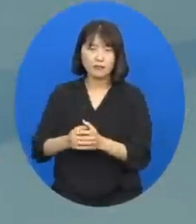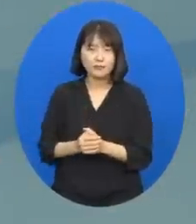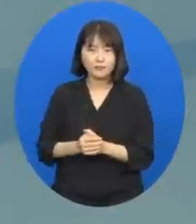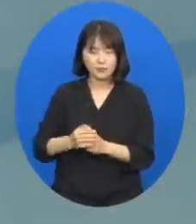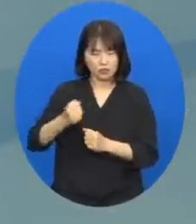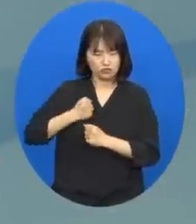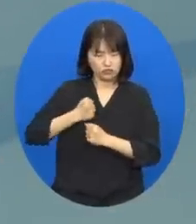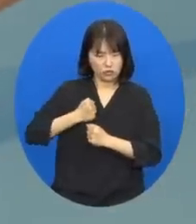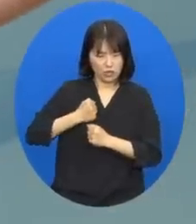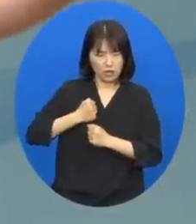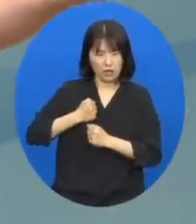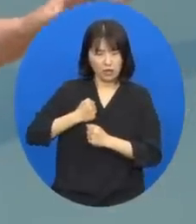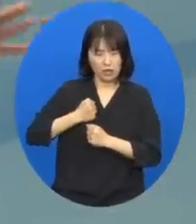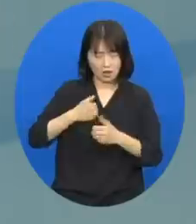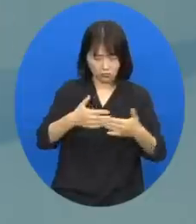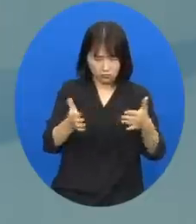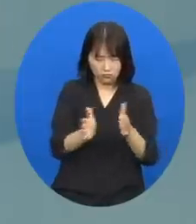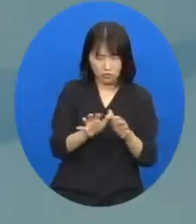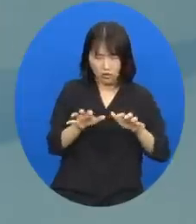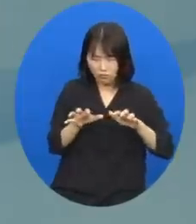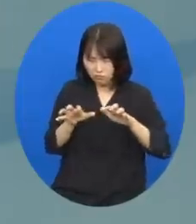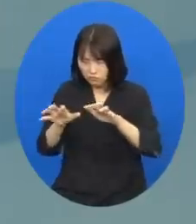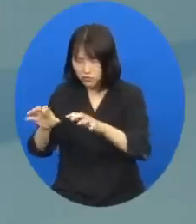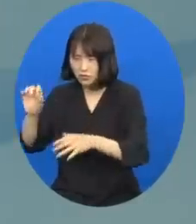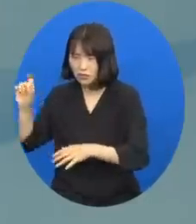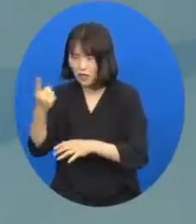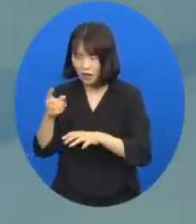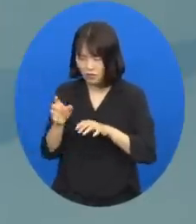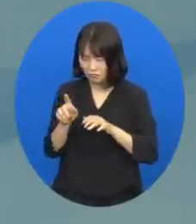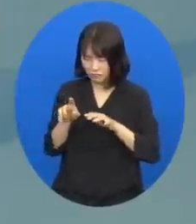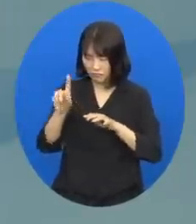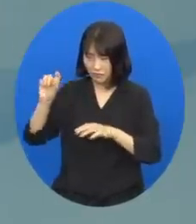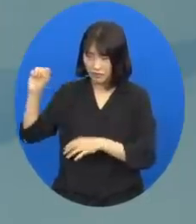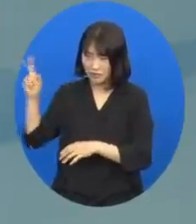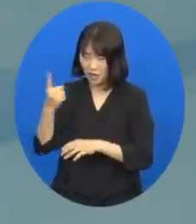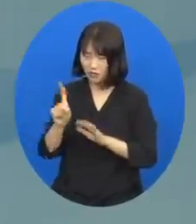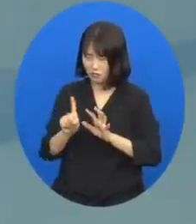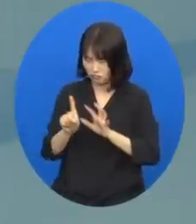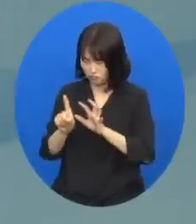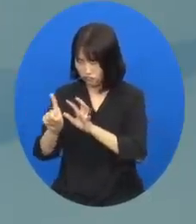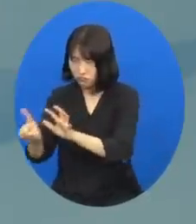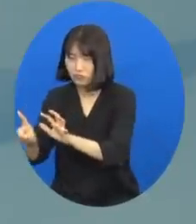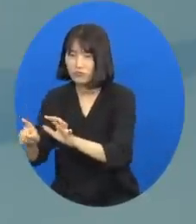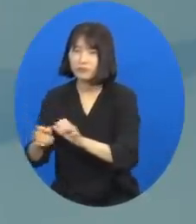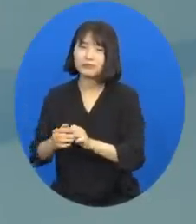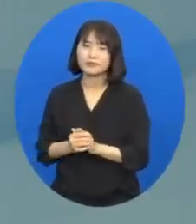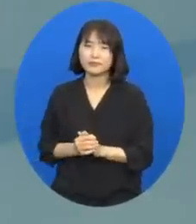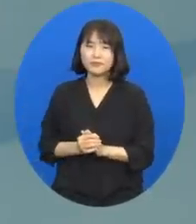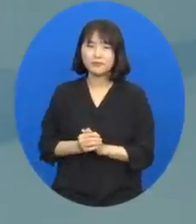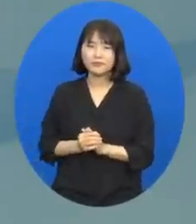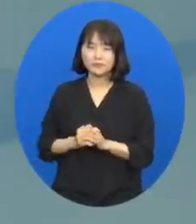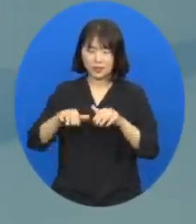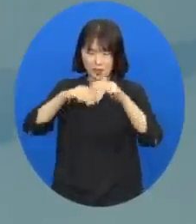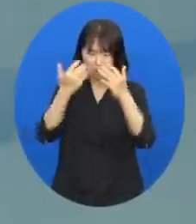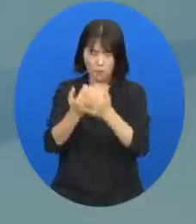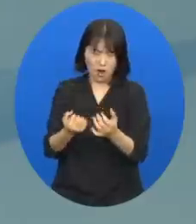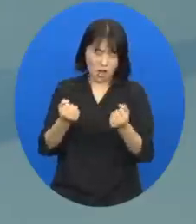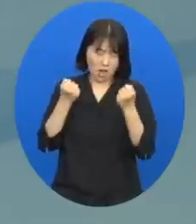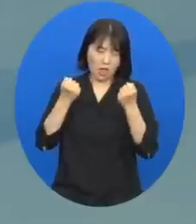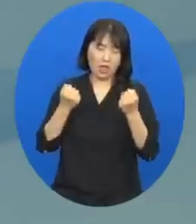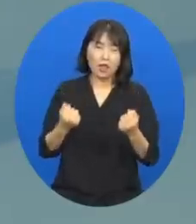지금 붉은색과 전쟁 해야되 시기에 지금 답이 술 주기로 쫓아 다니는 거야 결국은 그렇게 뭐 얻어 에너지를 다 탕진하고